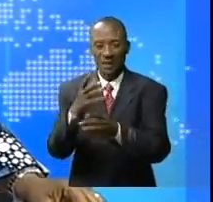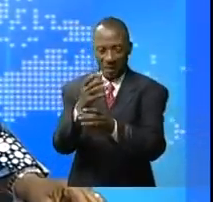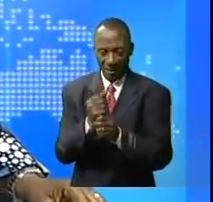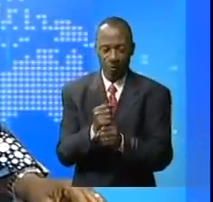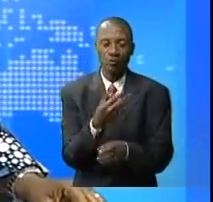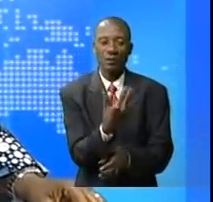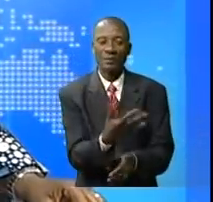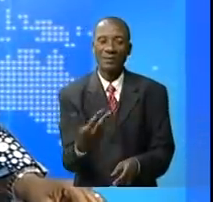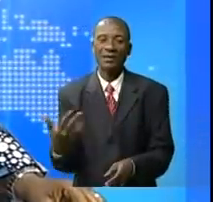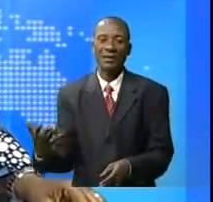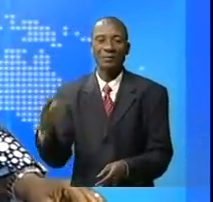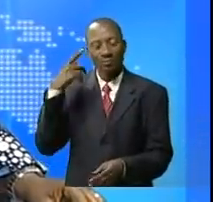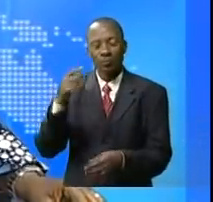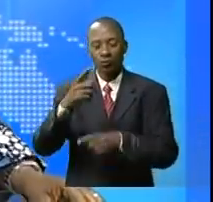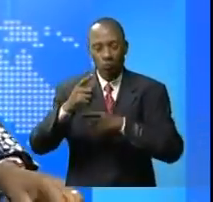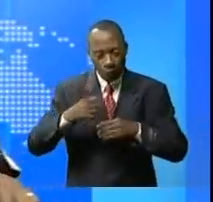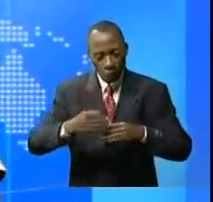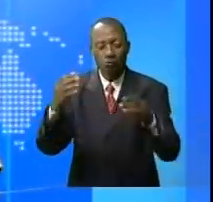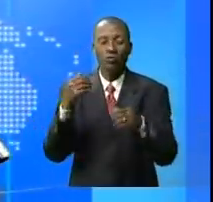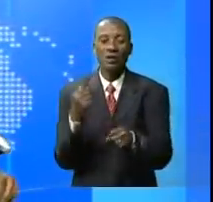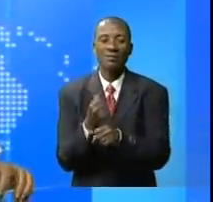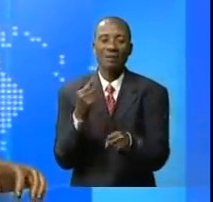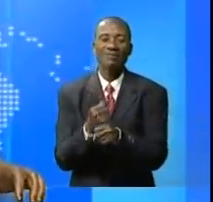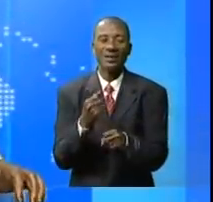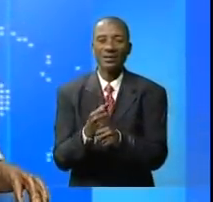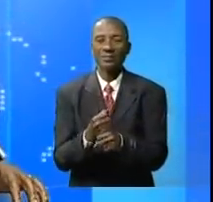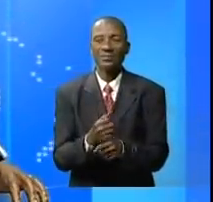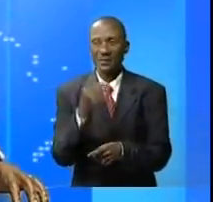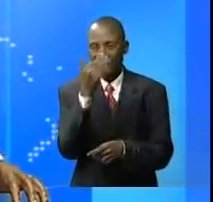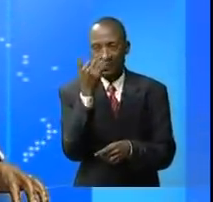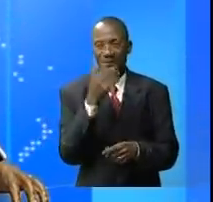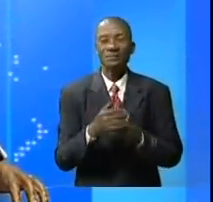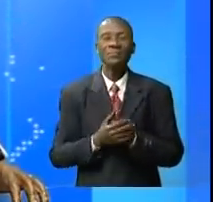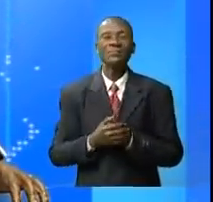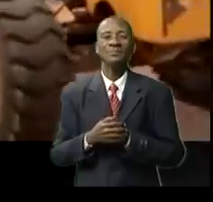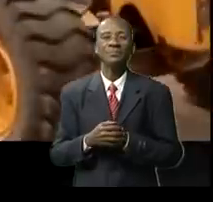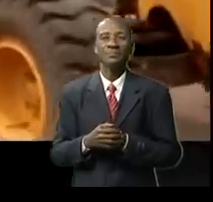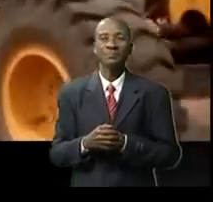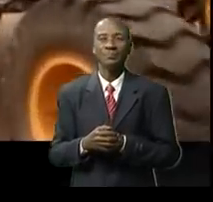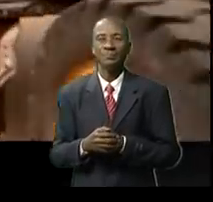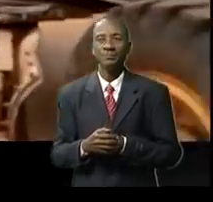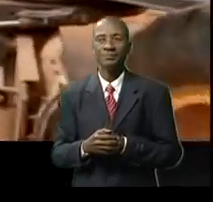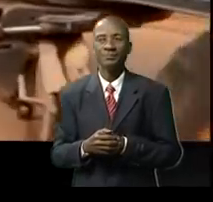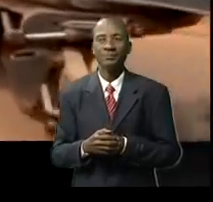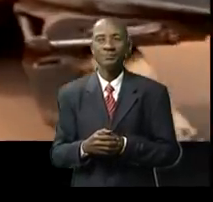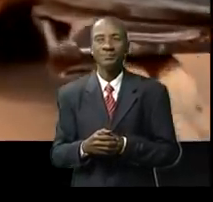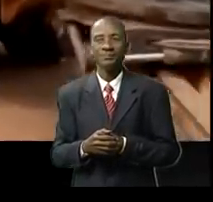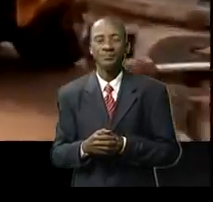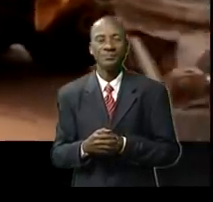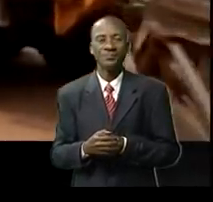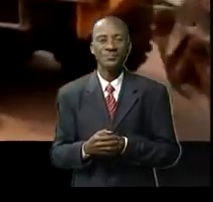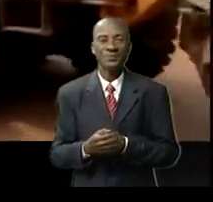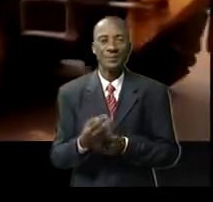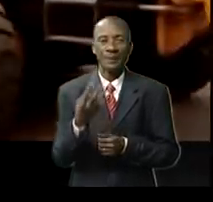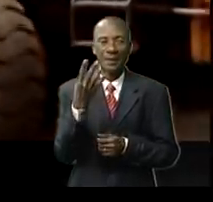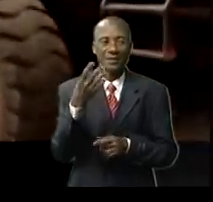base de Grexet, entreprise qui assure la construction des 10 travaux. Ce samedi 4 septembre, en Mbujimayi, du deuxième lot